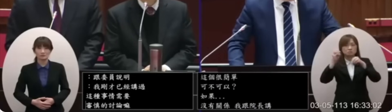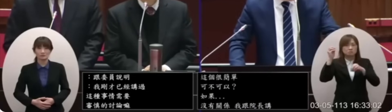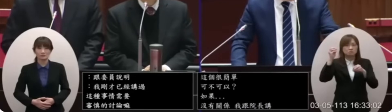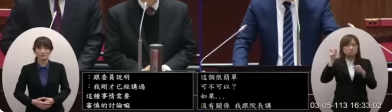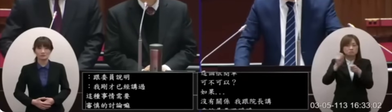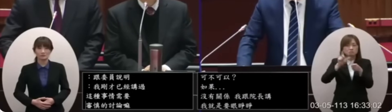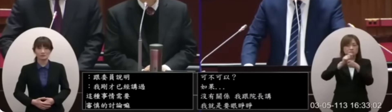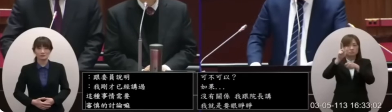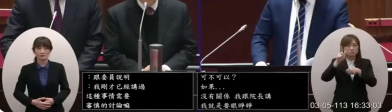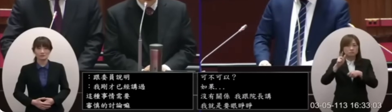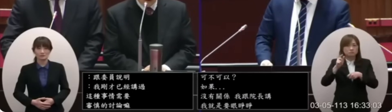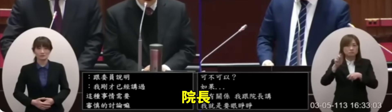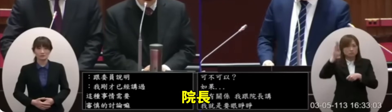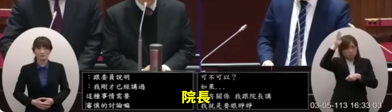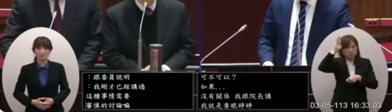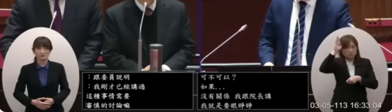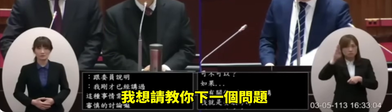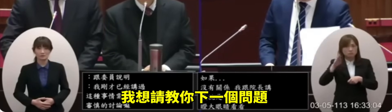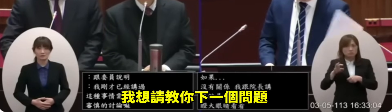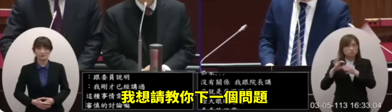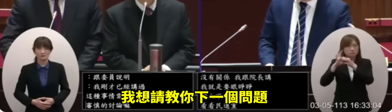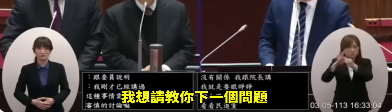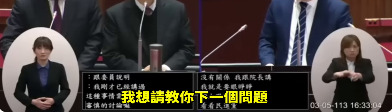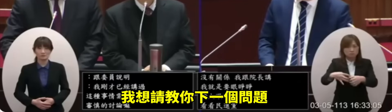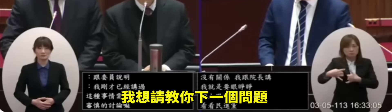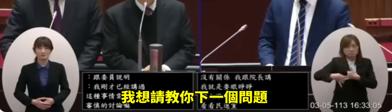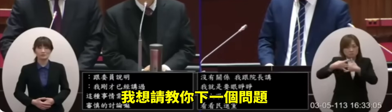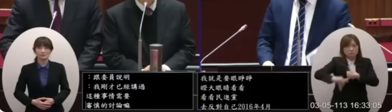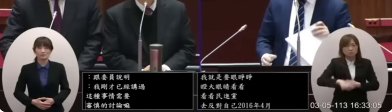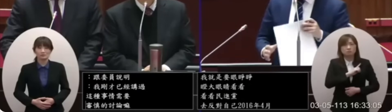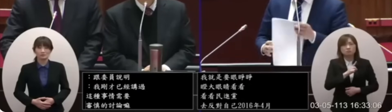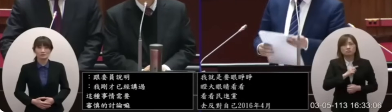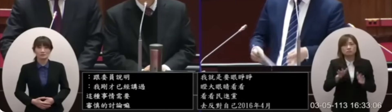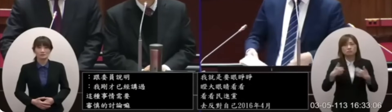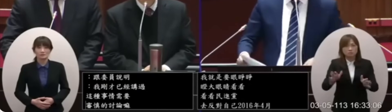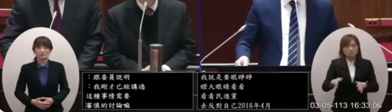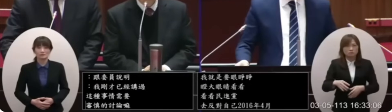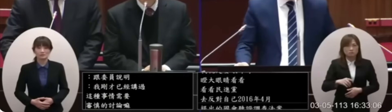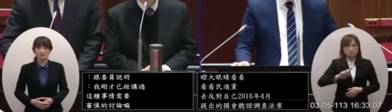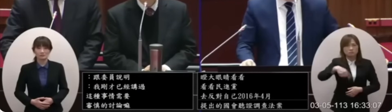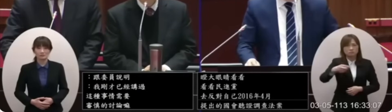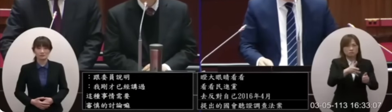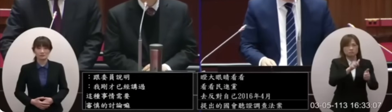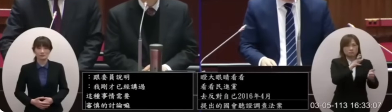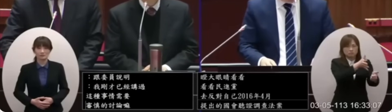己。院长，我想请教您下一个问题。